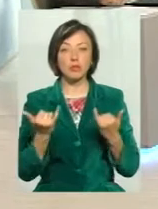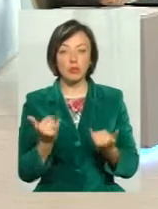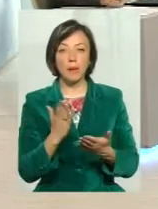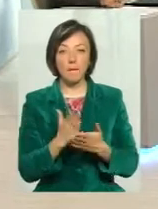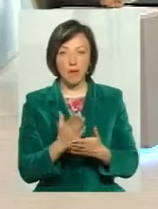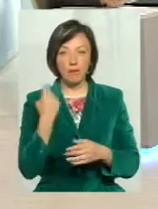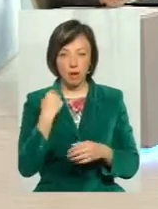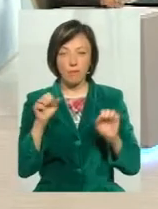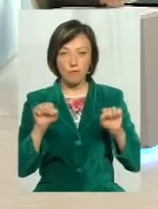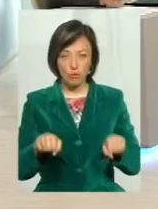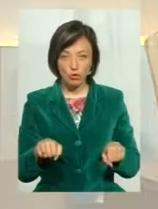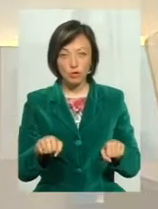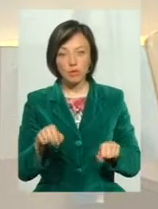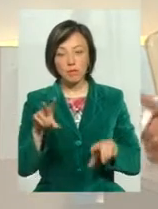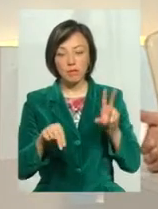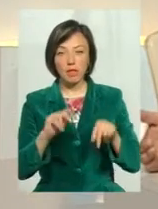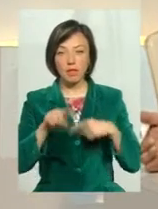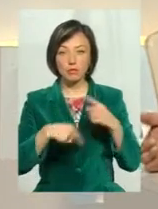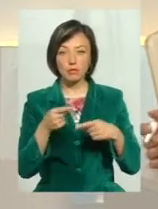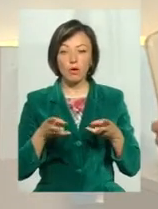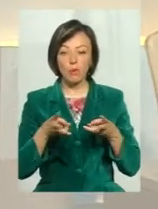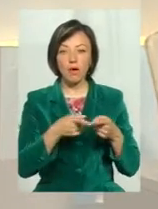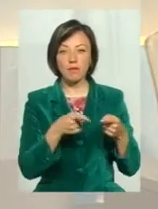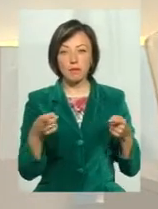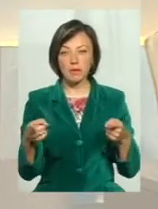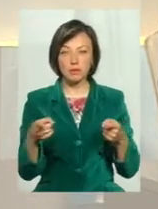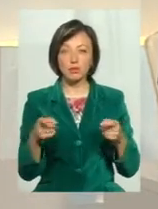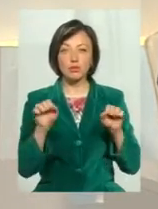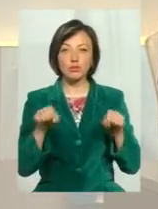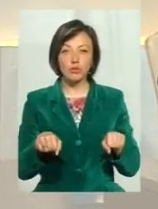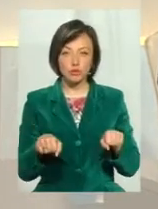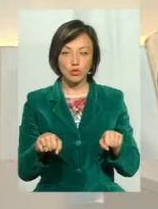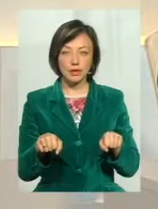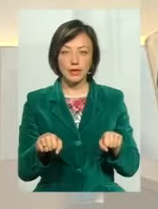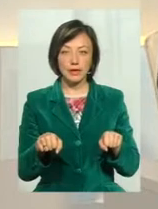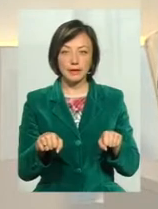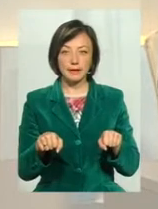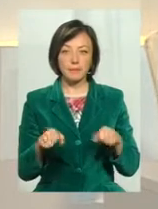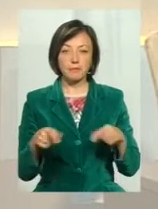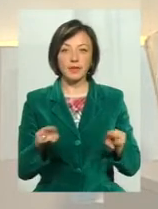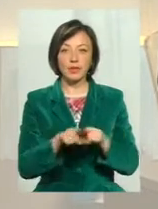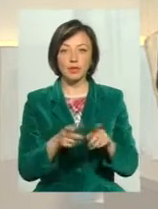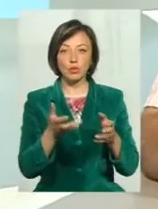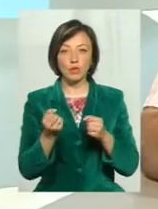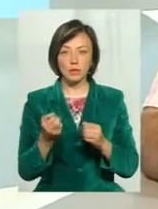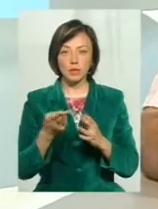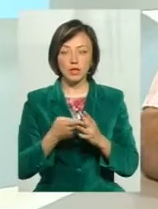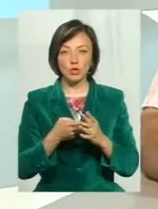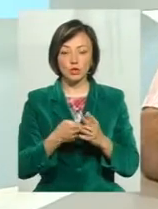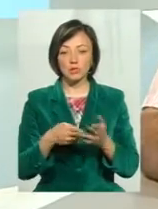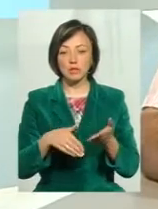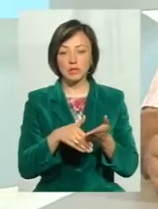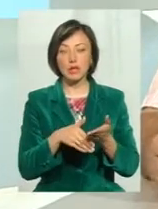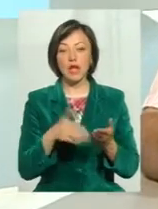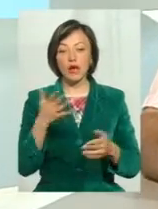мають борги, вони можуть розраховувати, що на наступний опалювальний період вони вже зможуть також отримати субсидію? Звичайно, якщо протягом